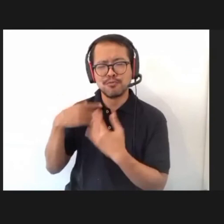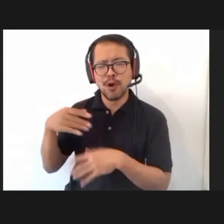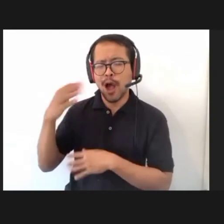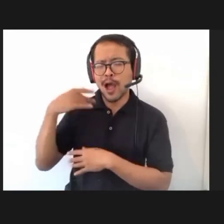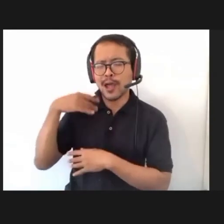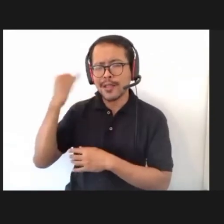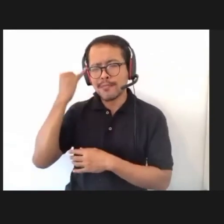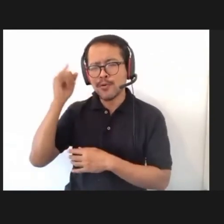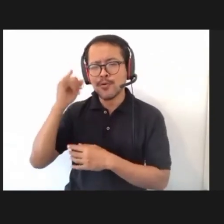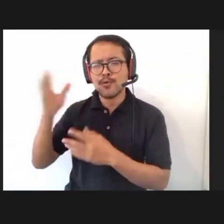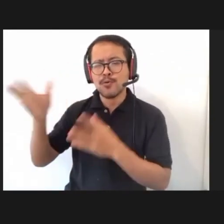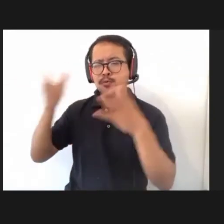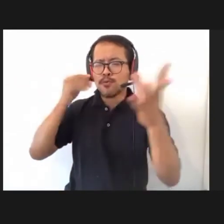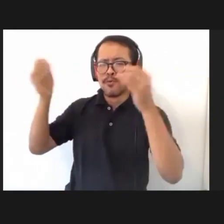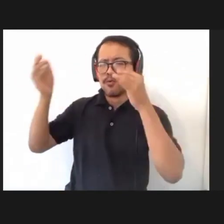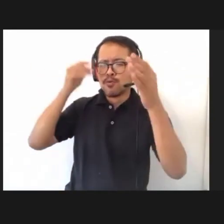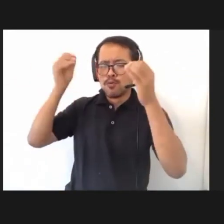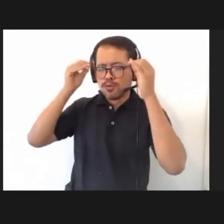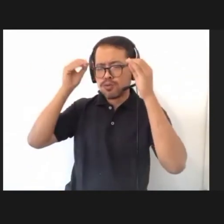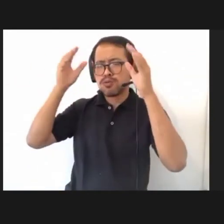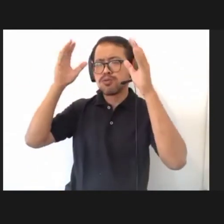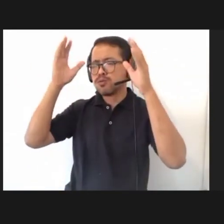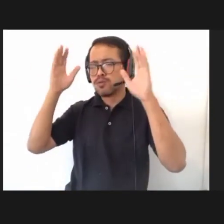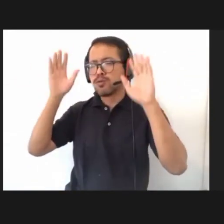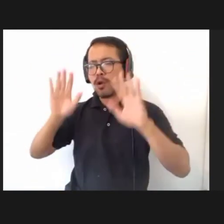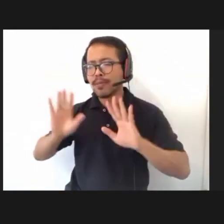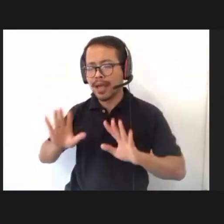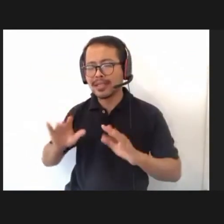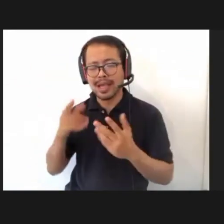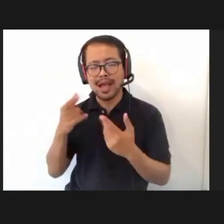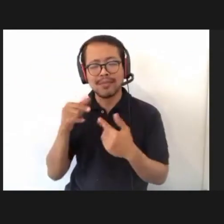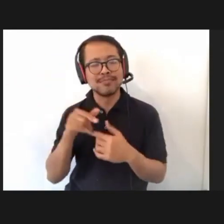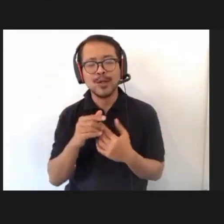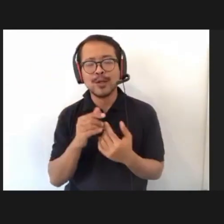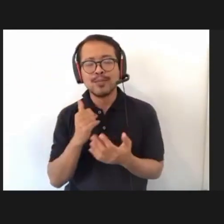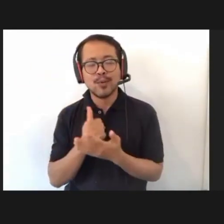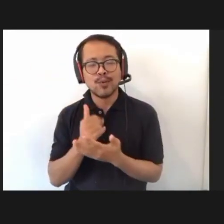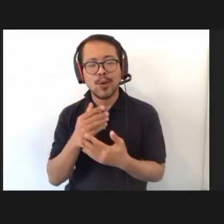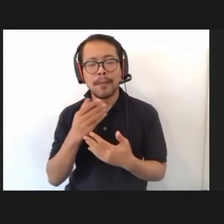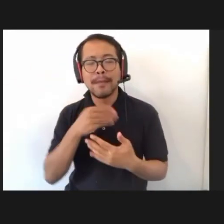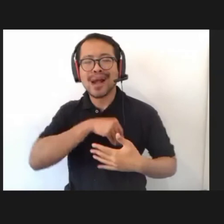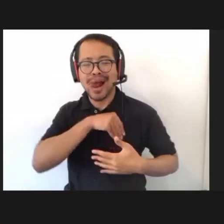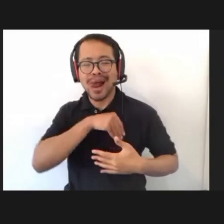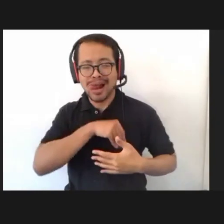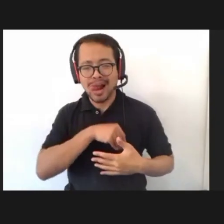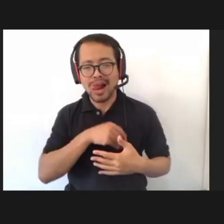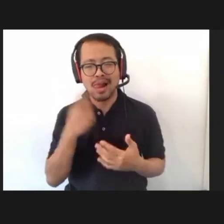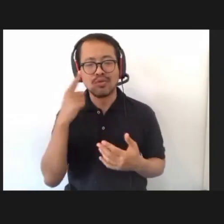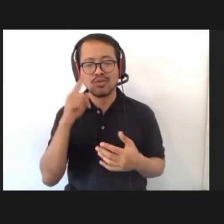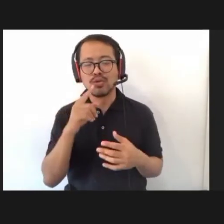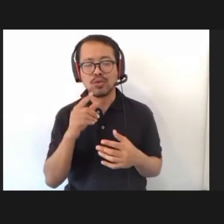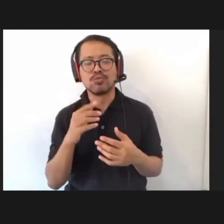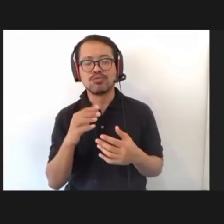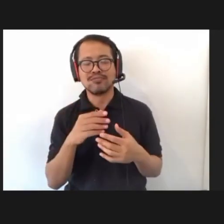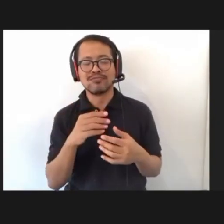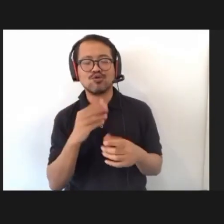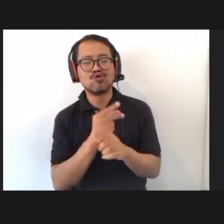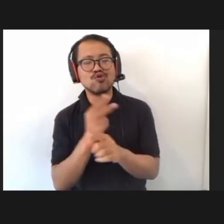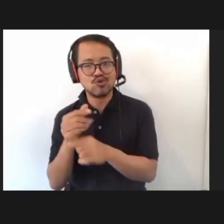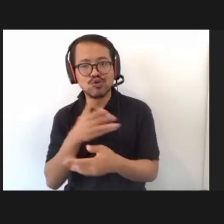Dan ini merupakan modal kita untuk bersinergi ke depan bahwa madrasah